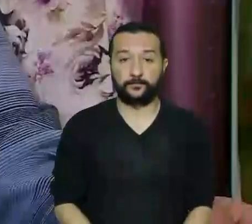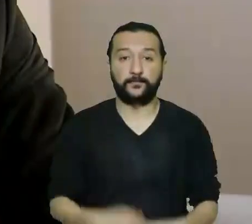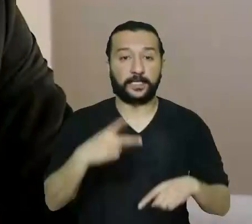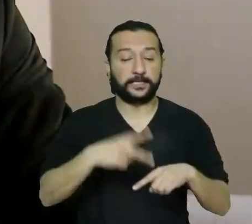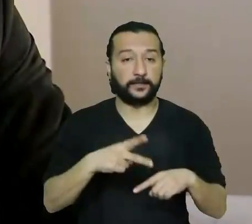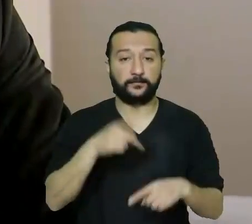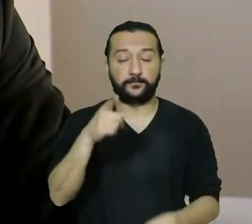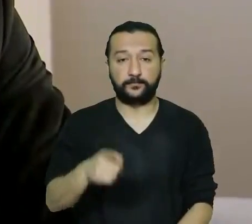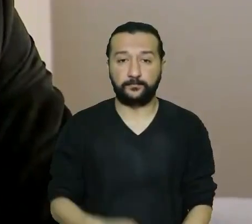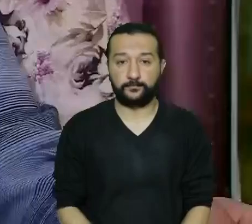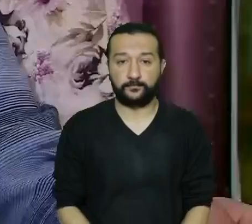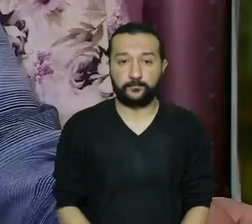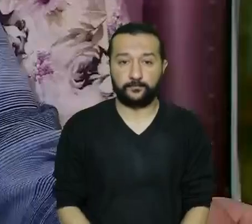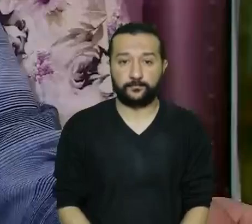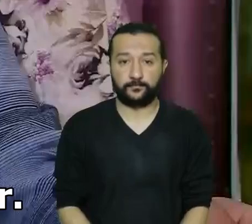Sarp.